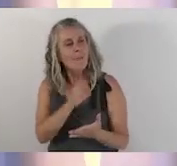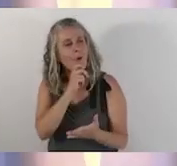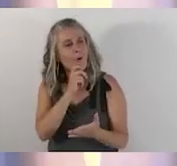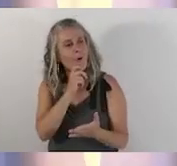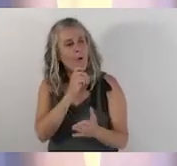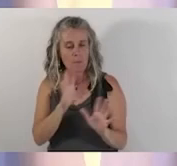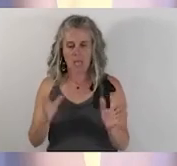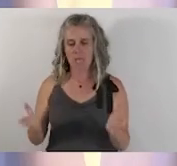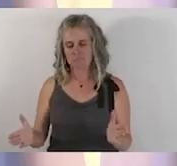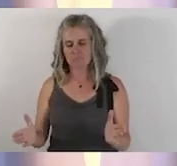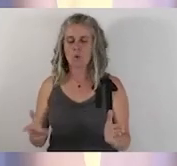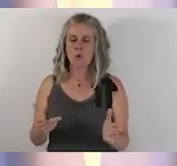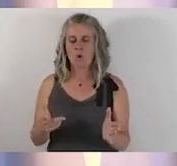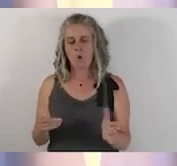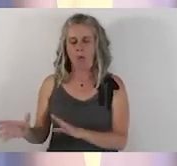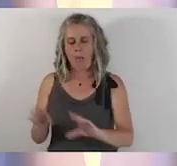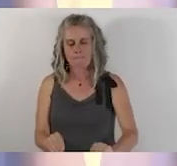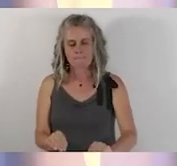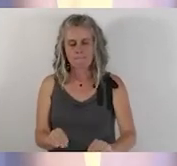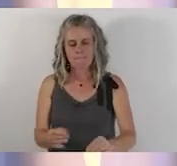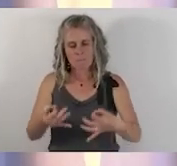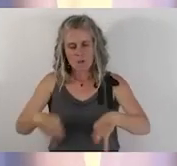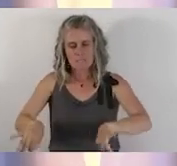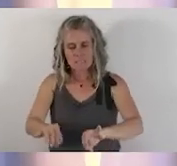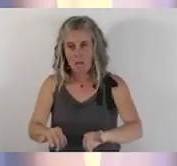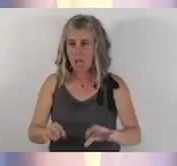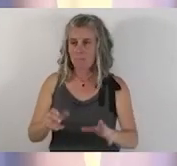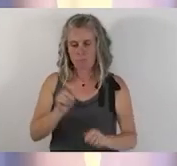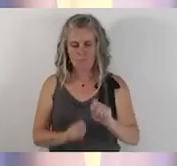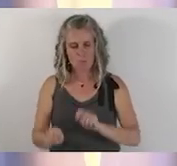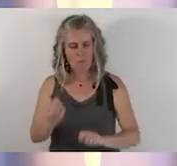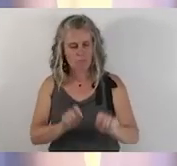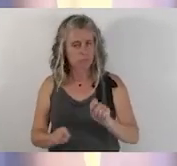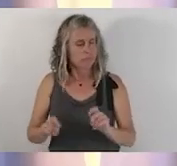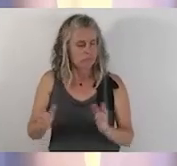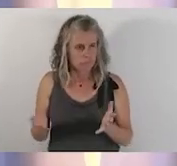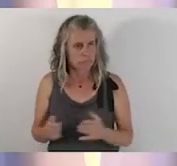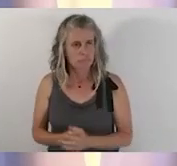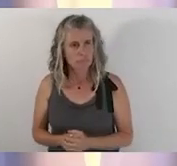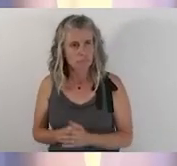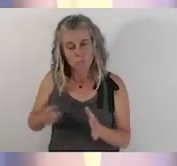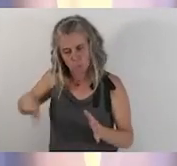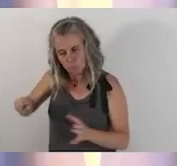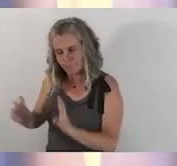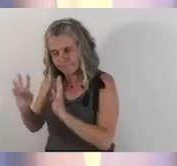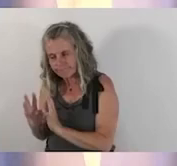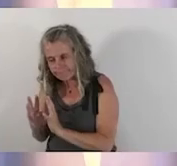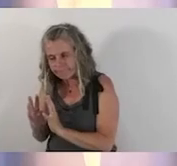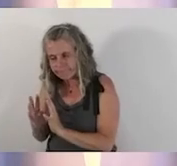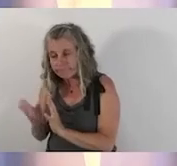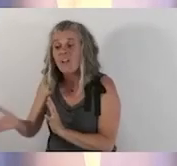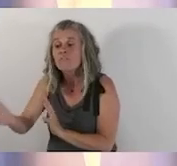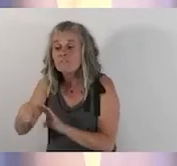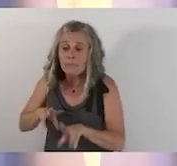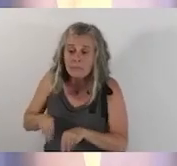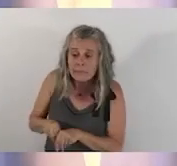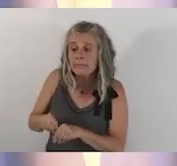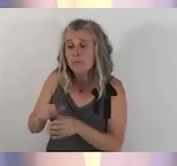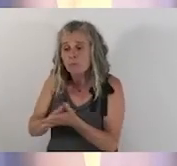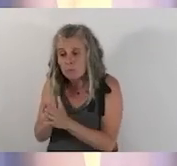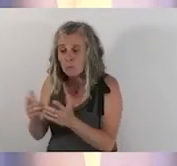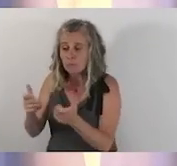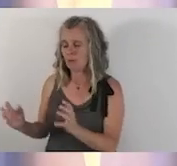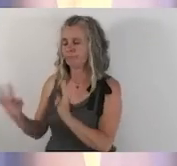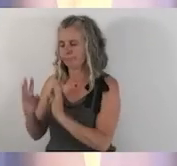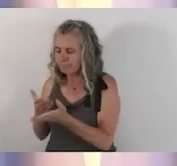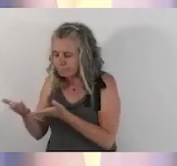une installation provisoire qui va être définie dans la concertation. Et donc aujourd'hui, nous allons donner un